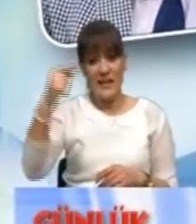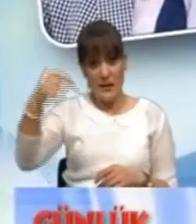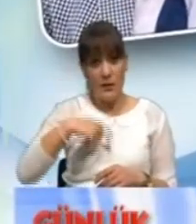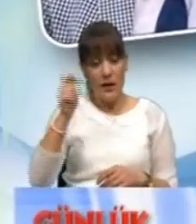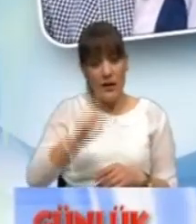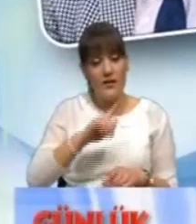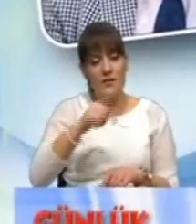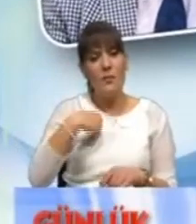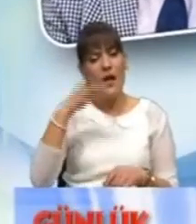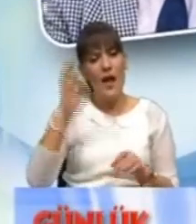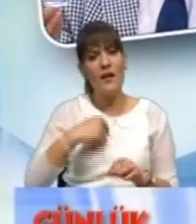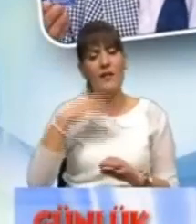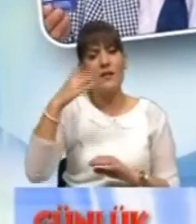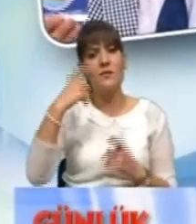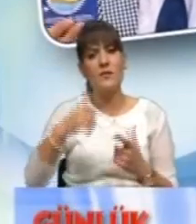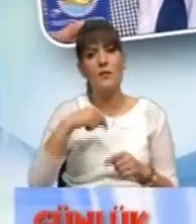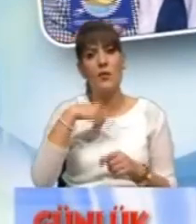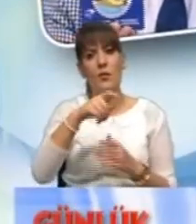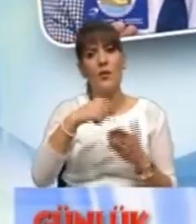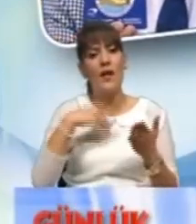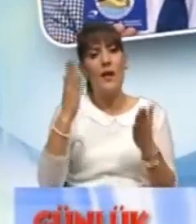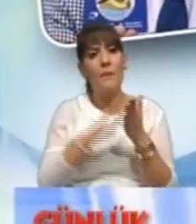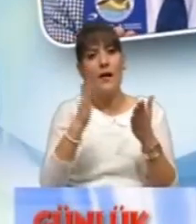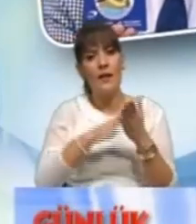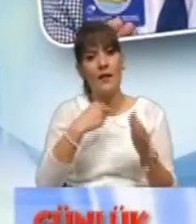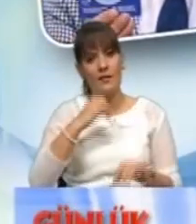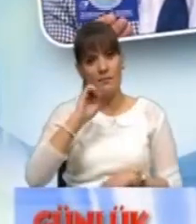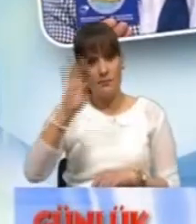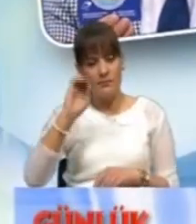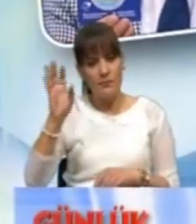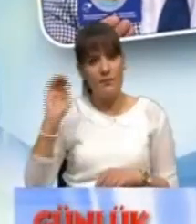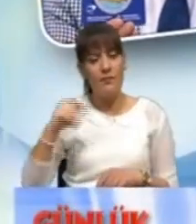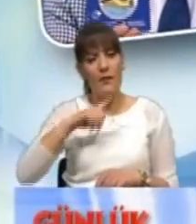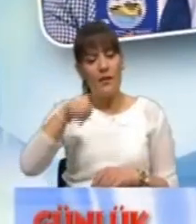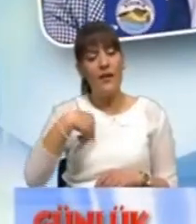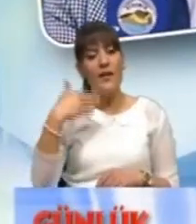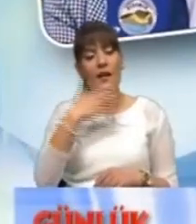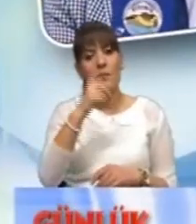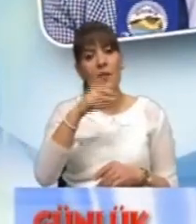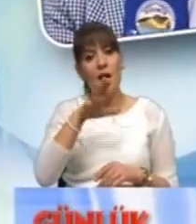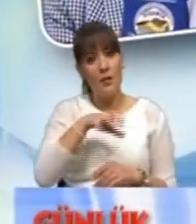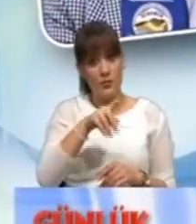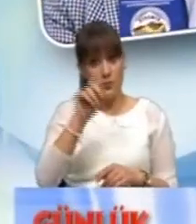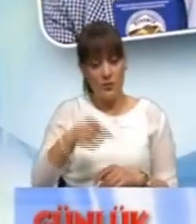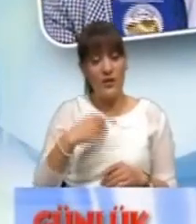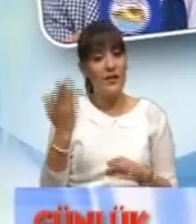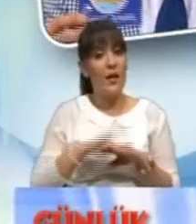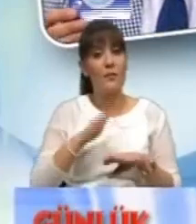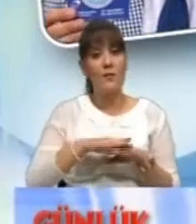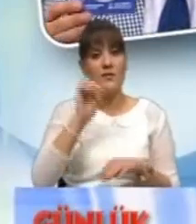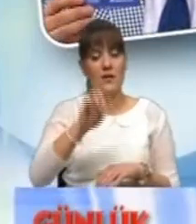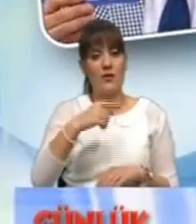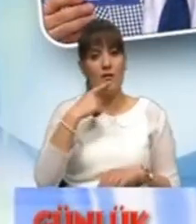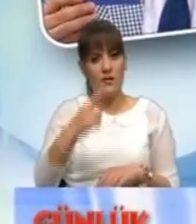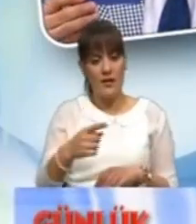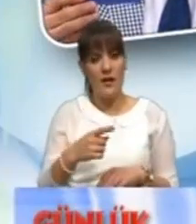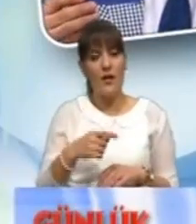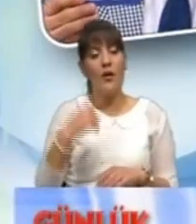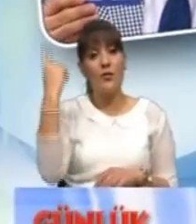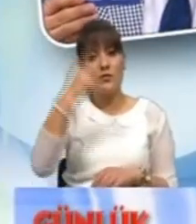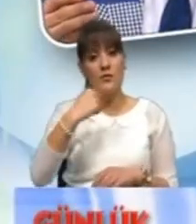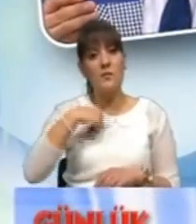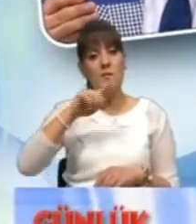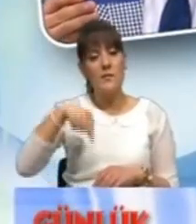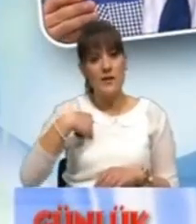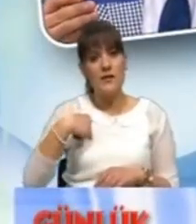edildiği zaman biz her gittiğimiz yere böyle bir magnetlerimizle götürüyoruz. Harika. Yaralı bir kaplumbağa bulursanız ne yapmanız gerekiyor diye. Evet.